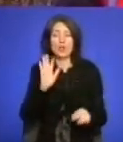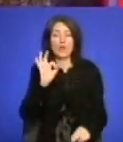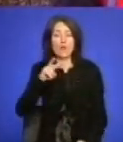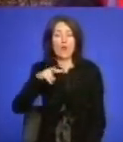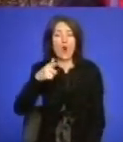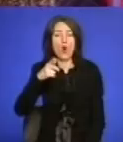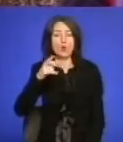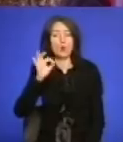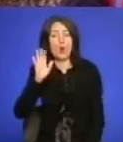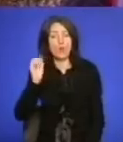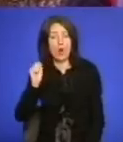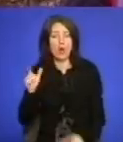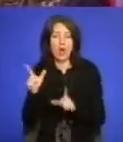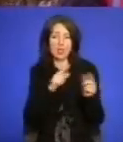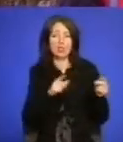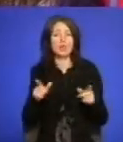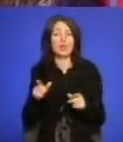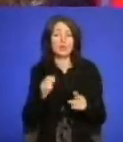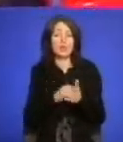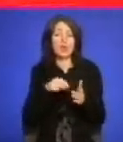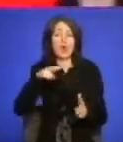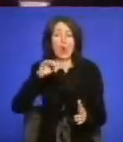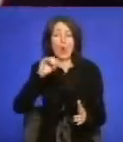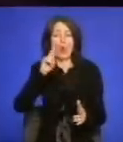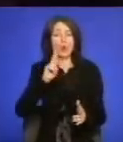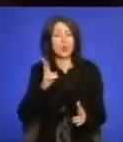свої знання про українську культуру